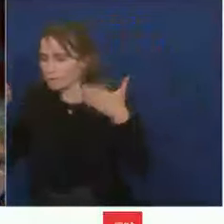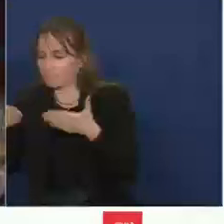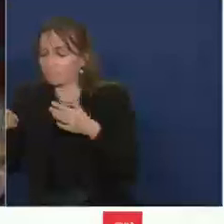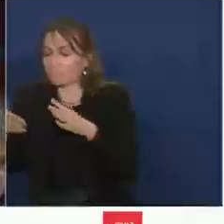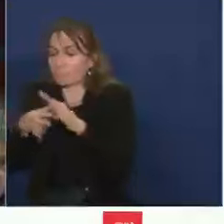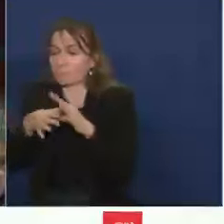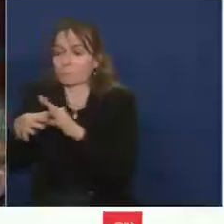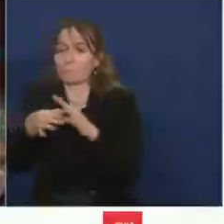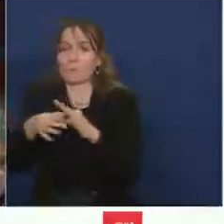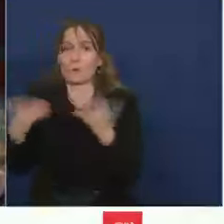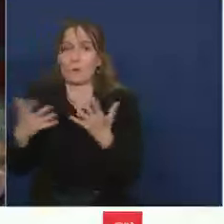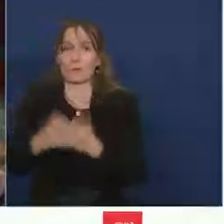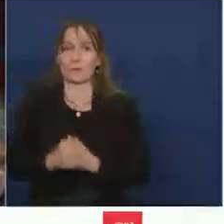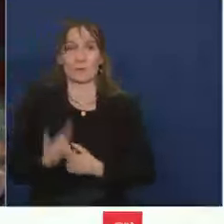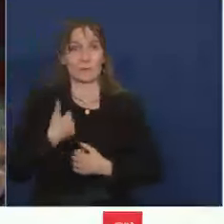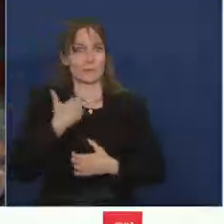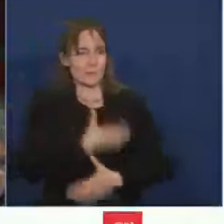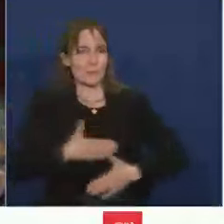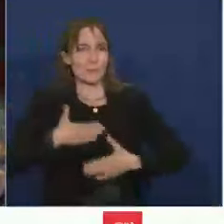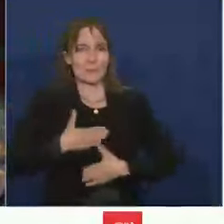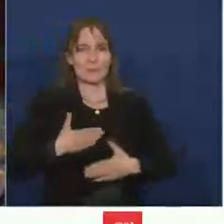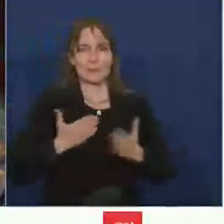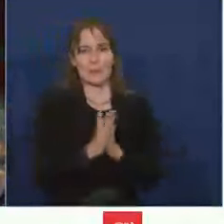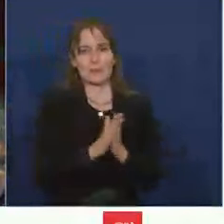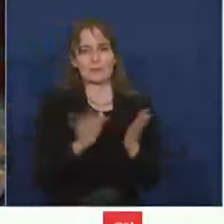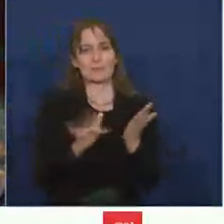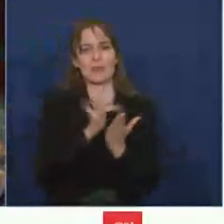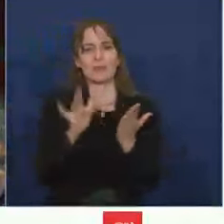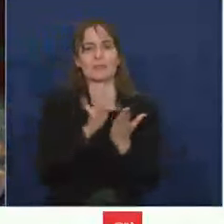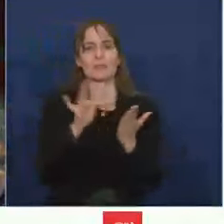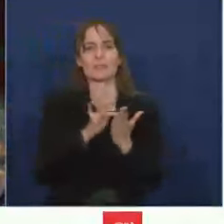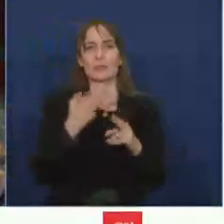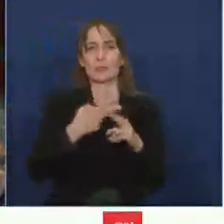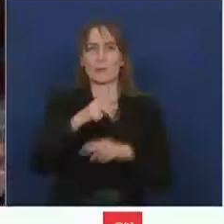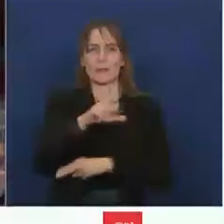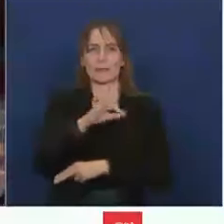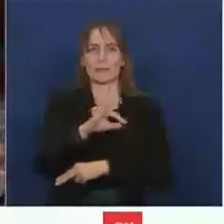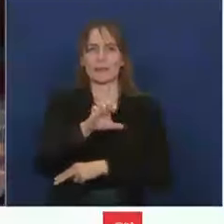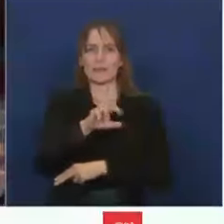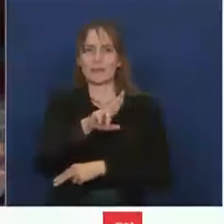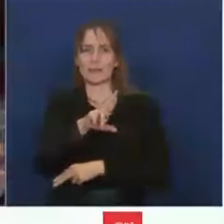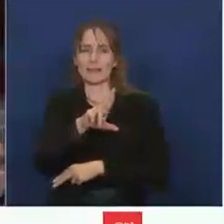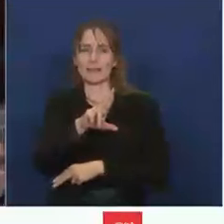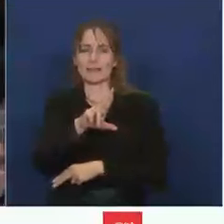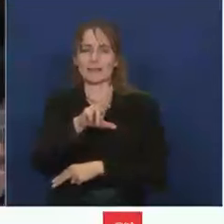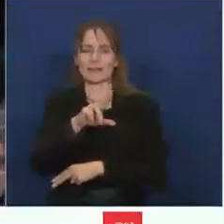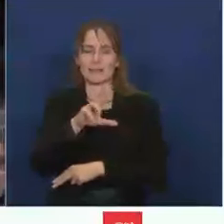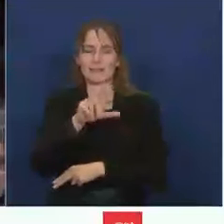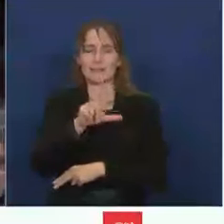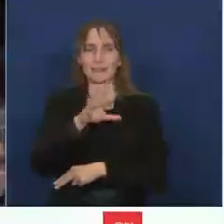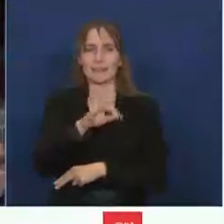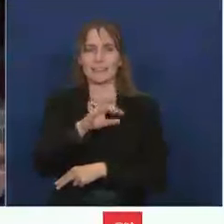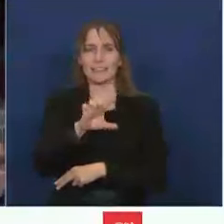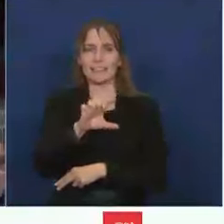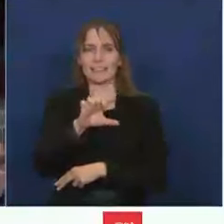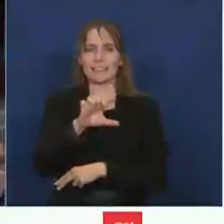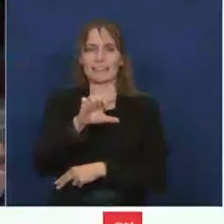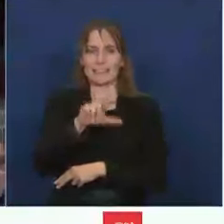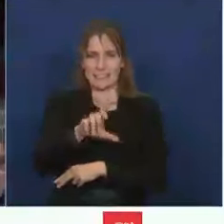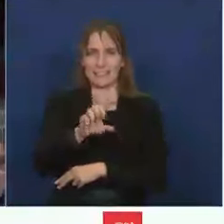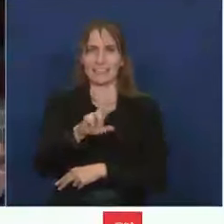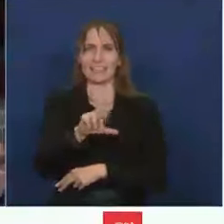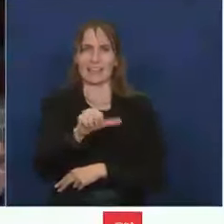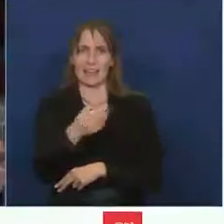dans le magazine Télérama, daté du 7 novembre 2022 par M. l'adjoint Stanislas Dandievel, de la constitution